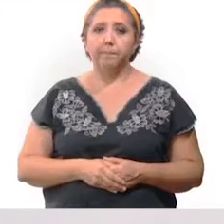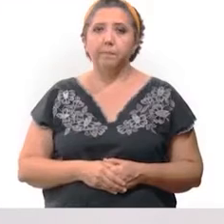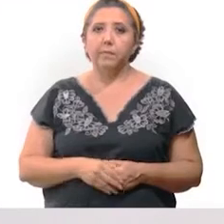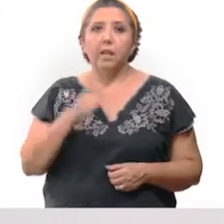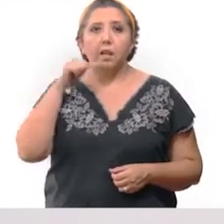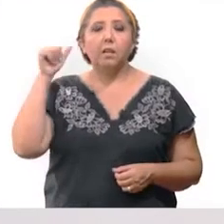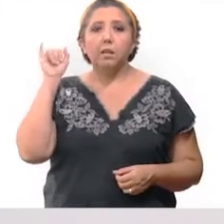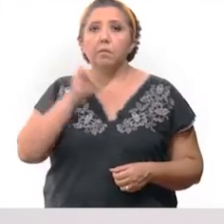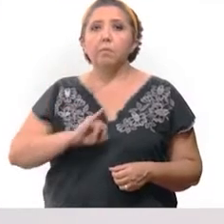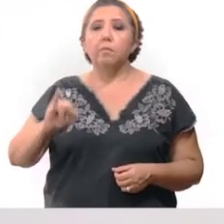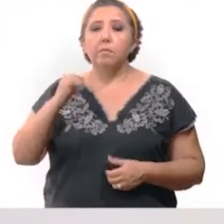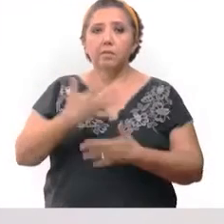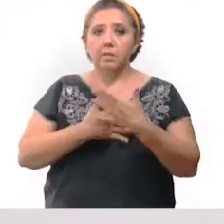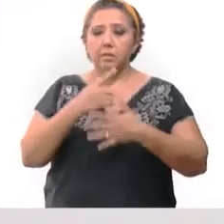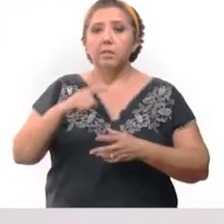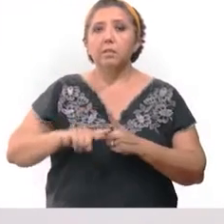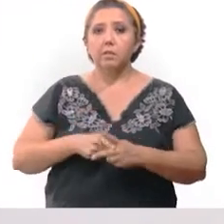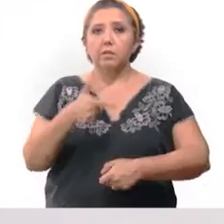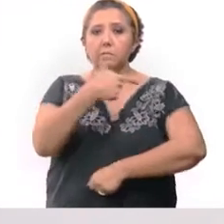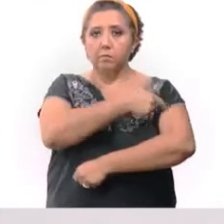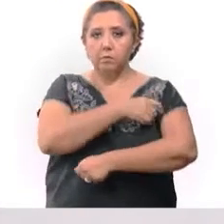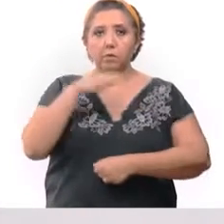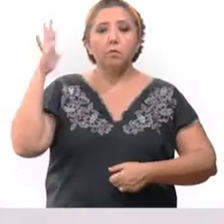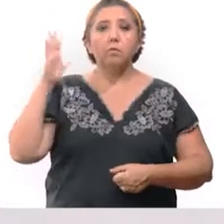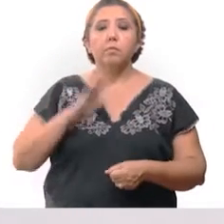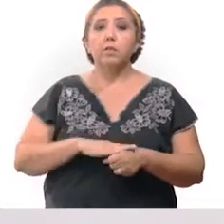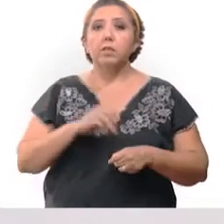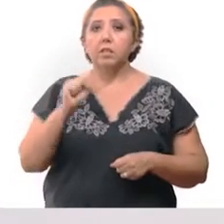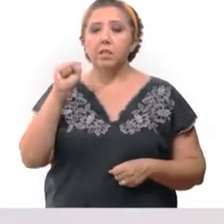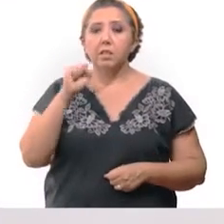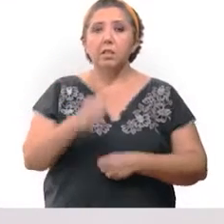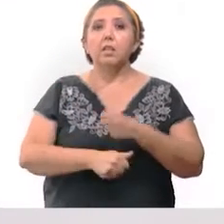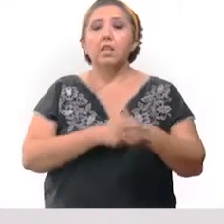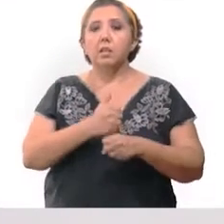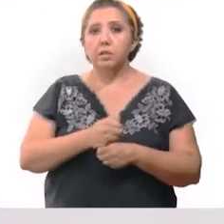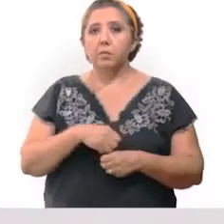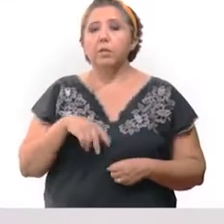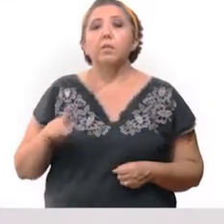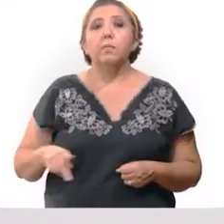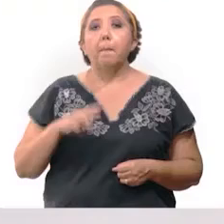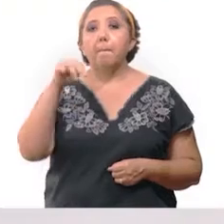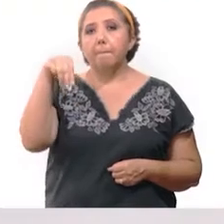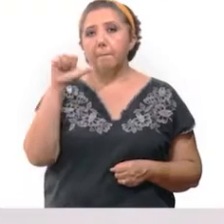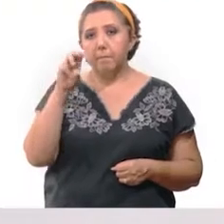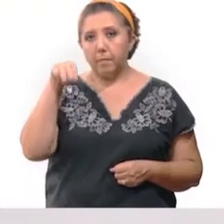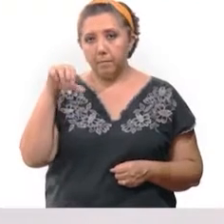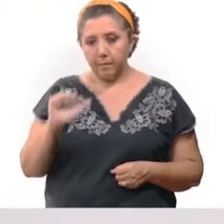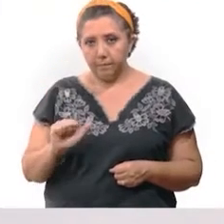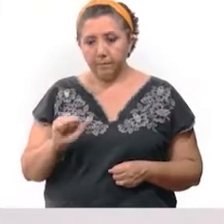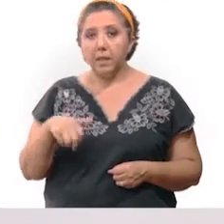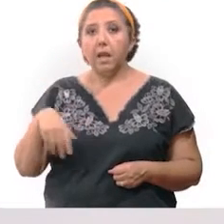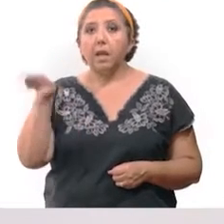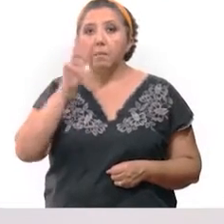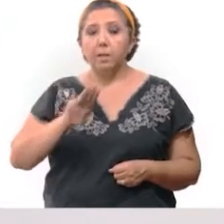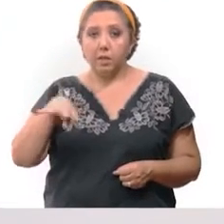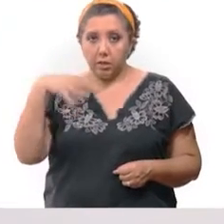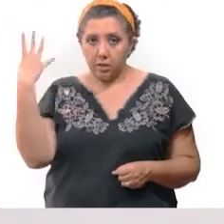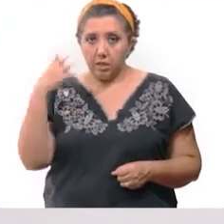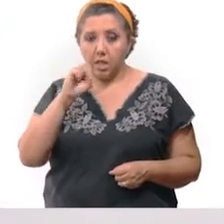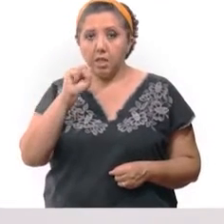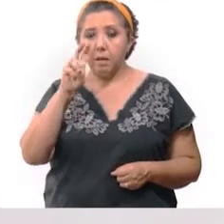sanakatzutzal, silamde brabo, te kantotek aldebenegas, joba ingetel juji. Le martes 13, jago kahutzaba el tu kajilo, chumayel,